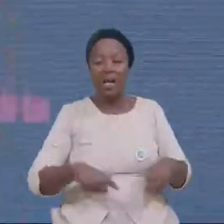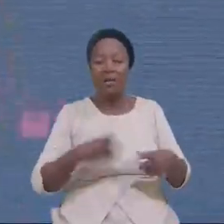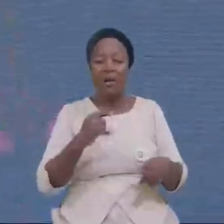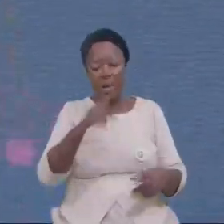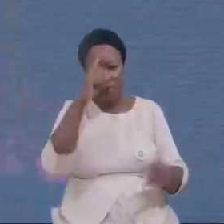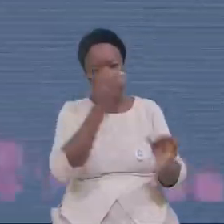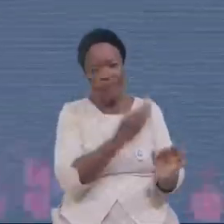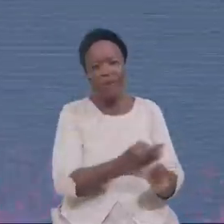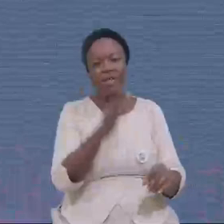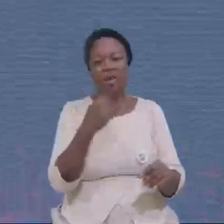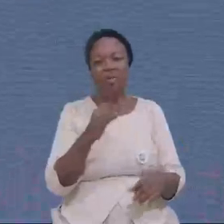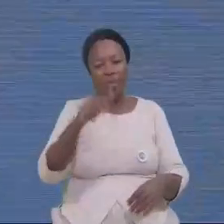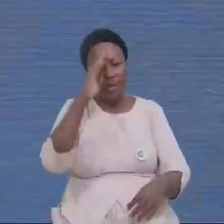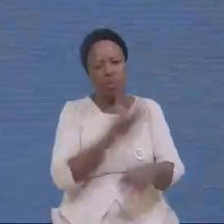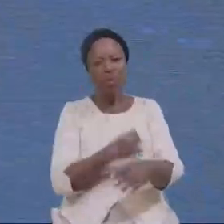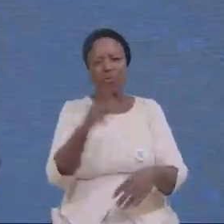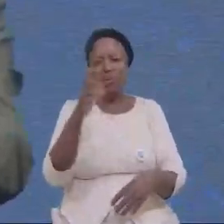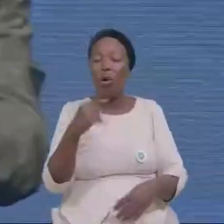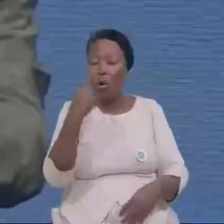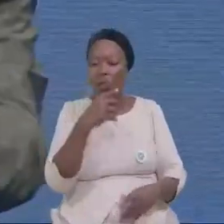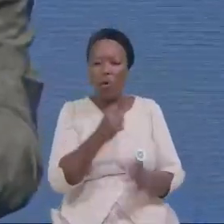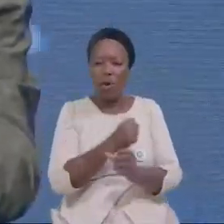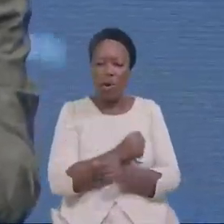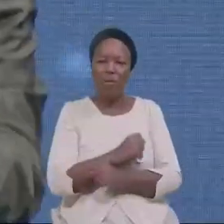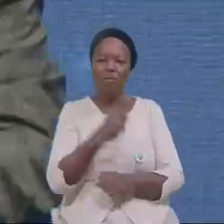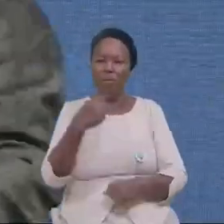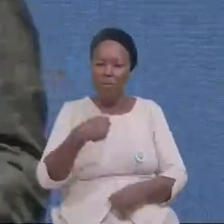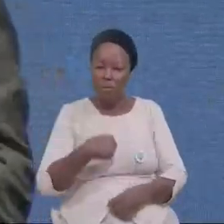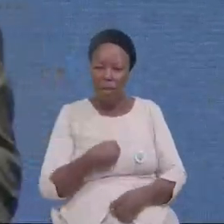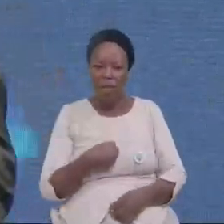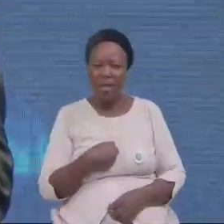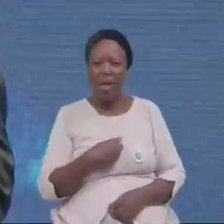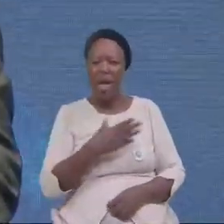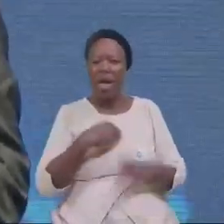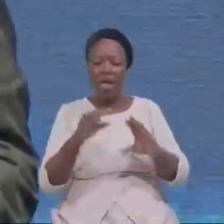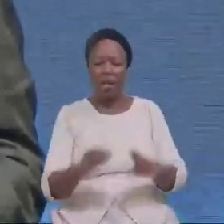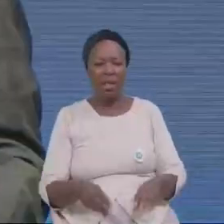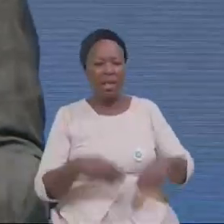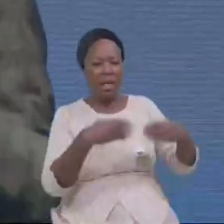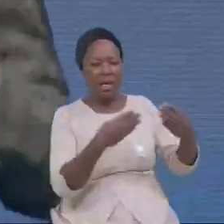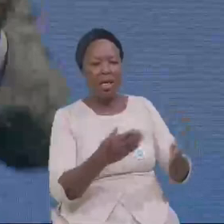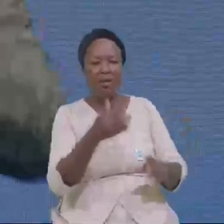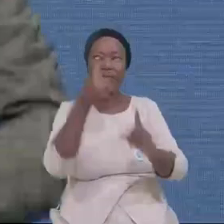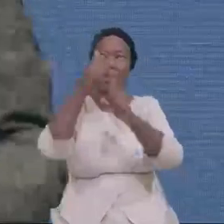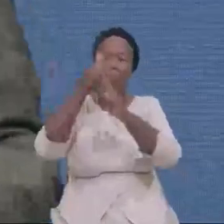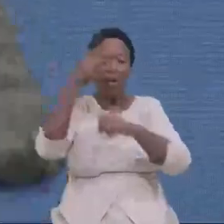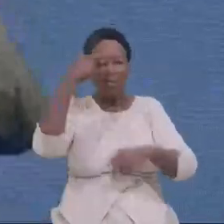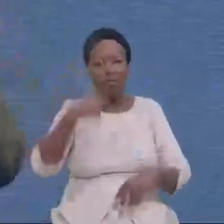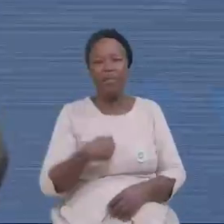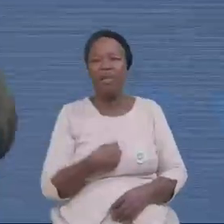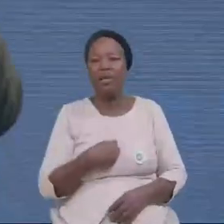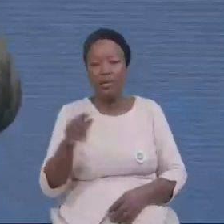au Fils de Dieu qui m'a aimé et qui s'est livré lui-même pour moi.